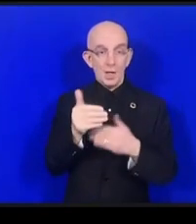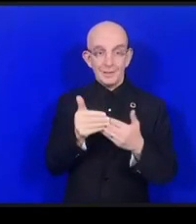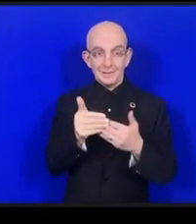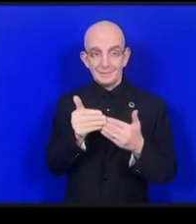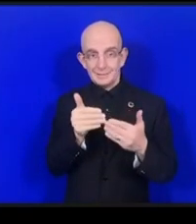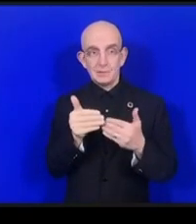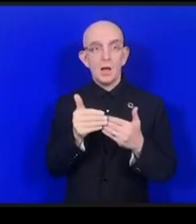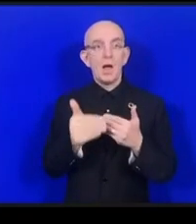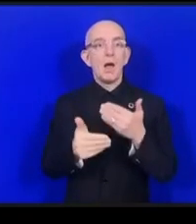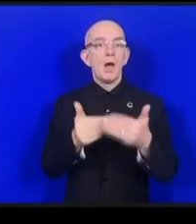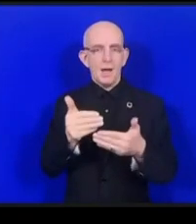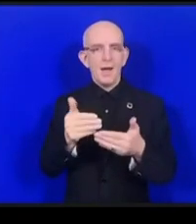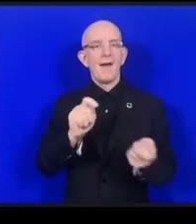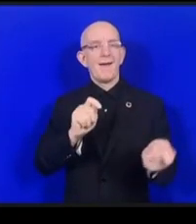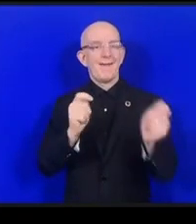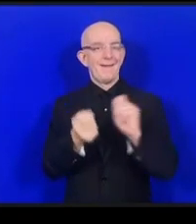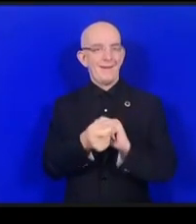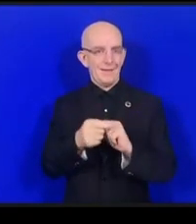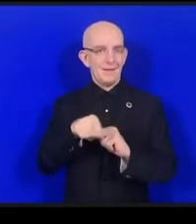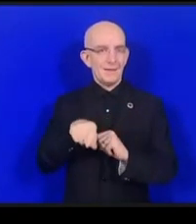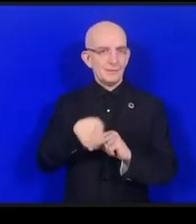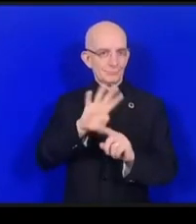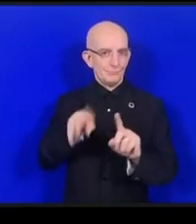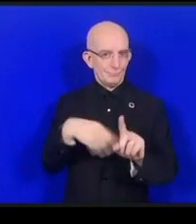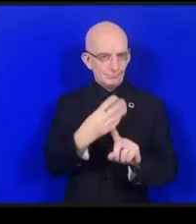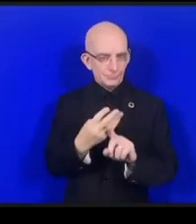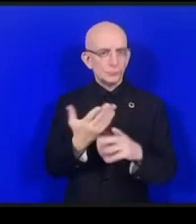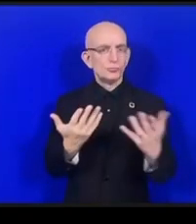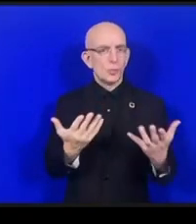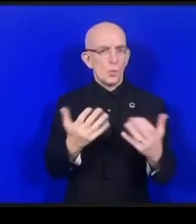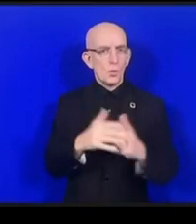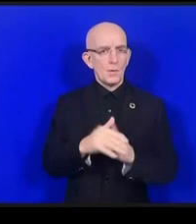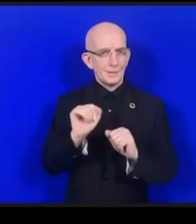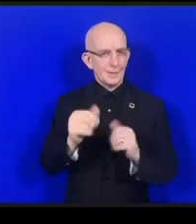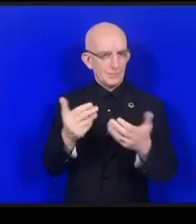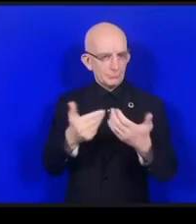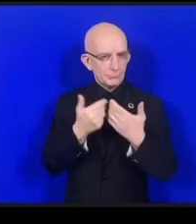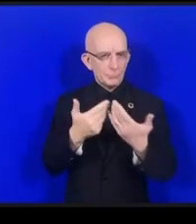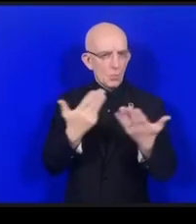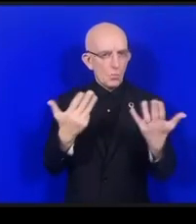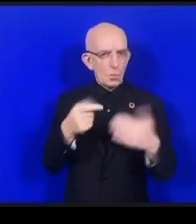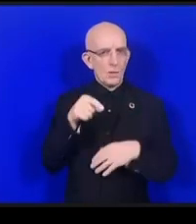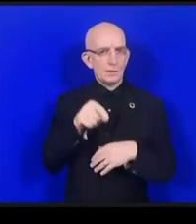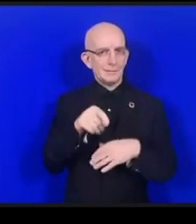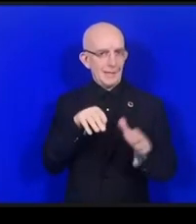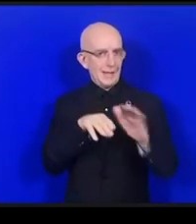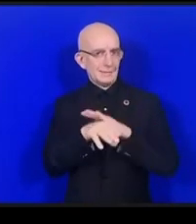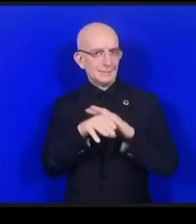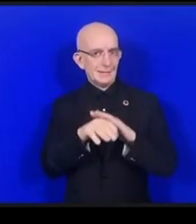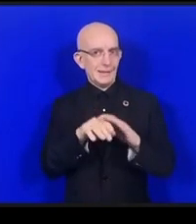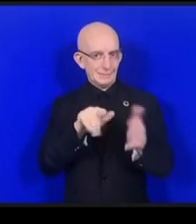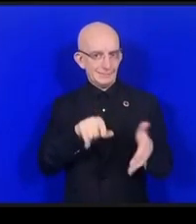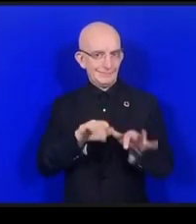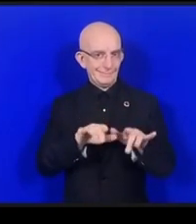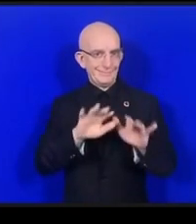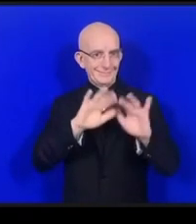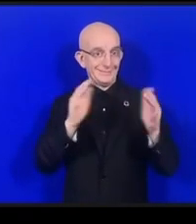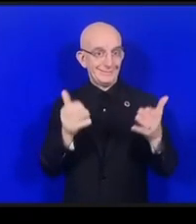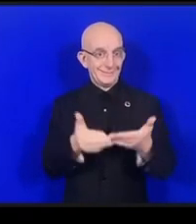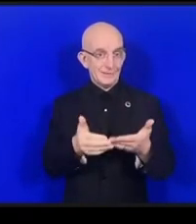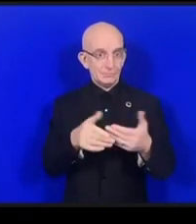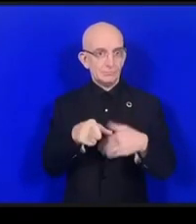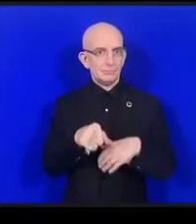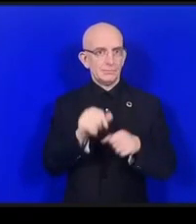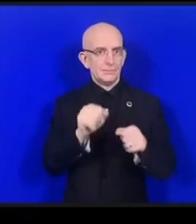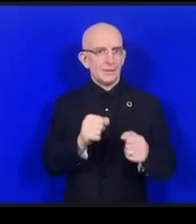Затем в пятнадцатом году приняты цур Скажите пожалуйста Каким образом в контексте прав инвалидов доступ в